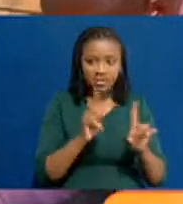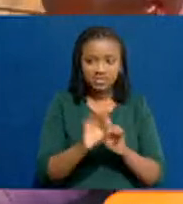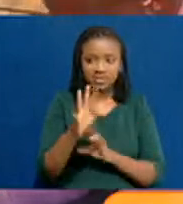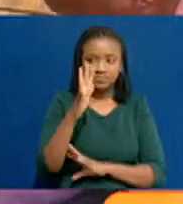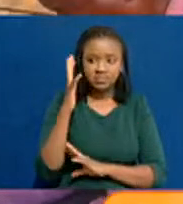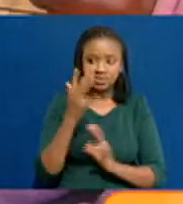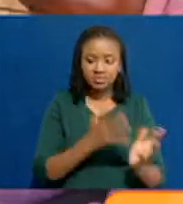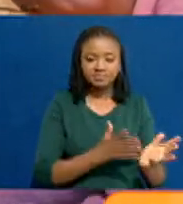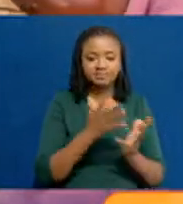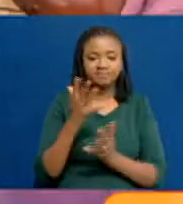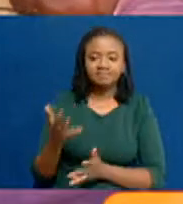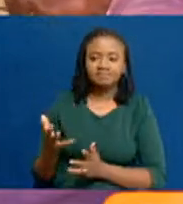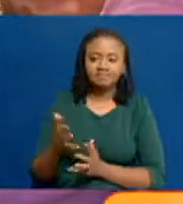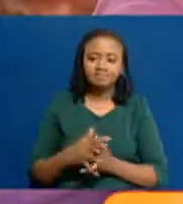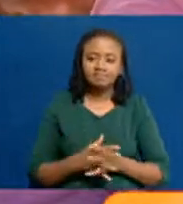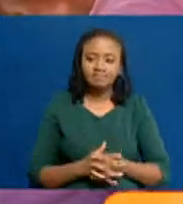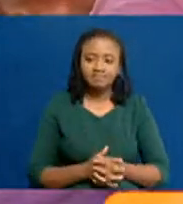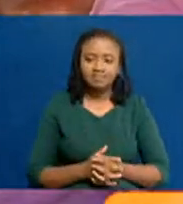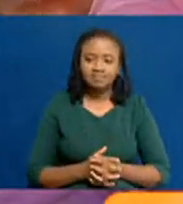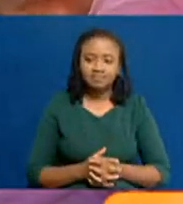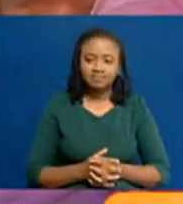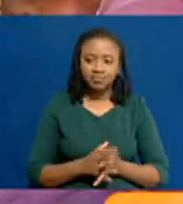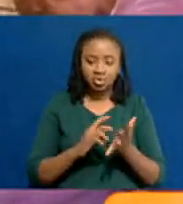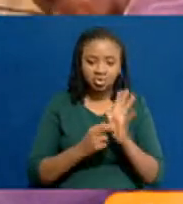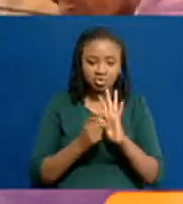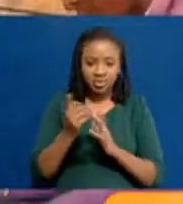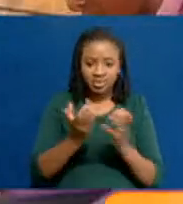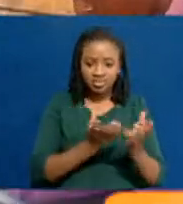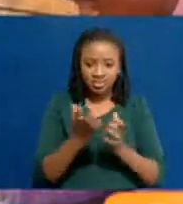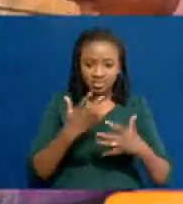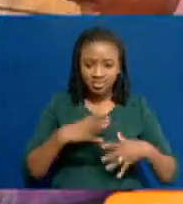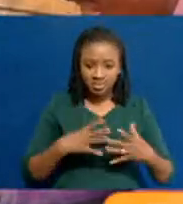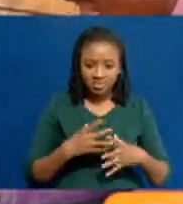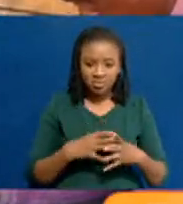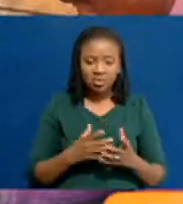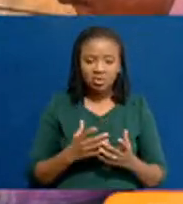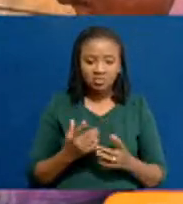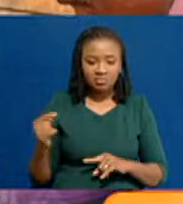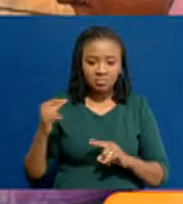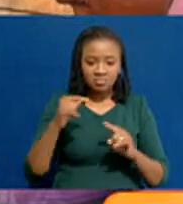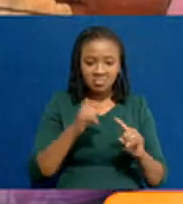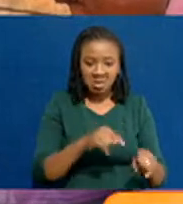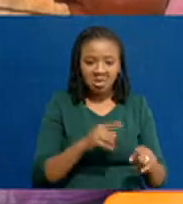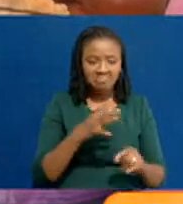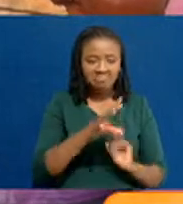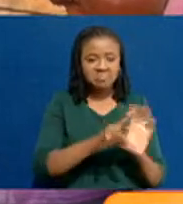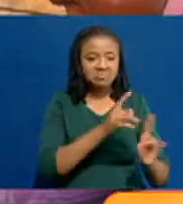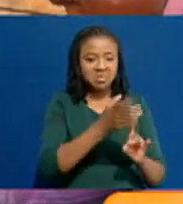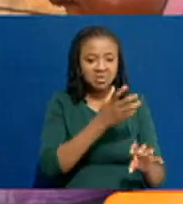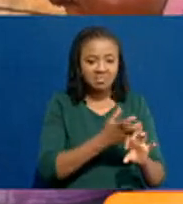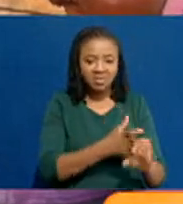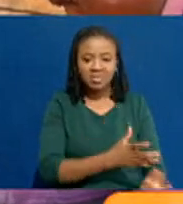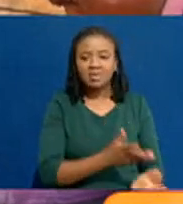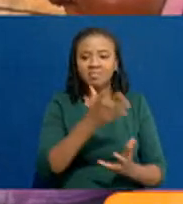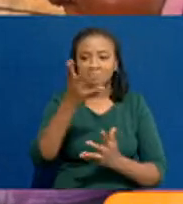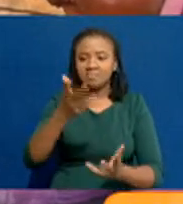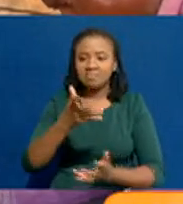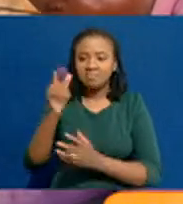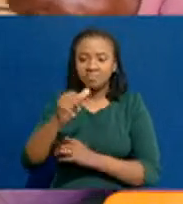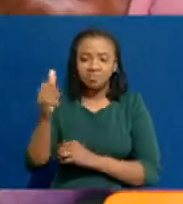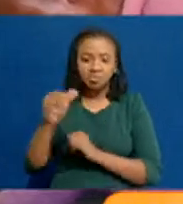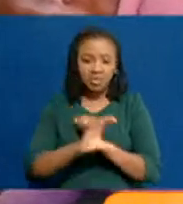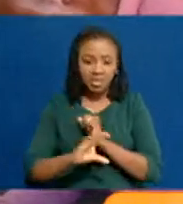sasa uwepo wa wafanyabiashara gushi ambao wanafika hapa na kubeba mawe haya na kuyapeleka katika mataifa ya ugaibuni,